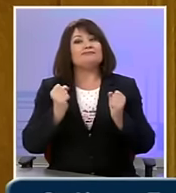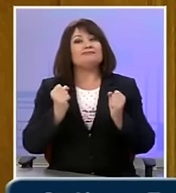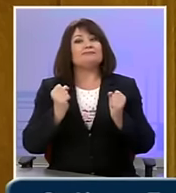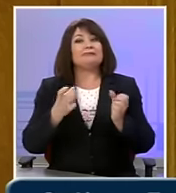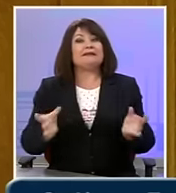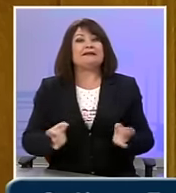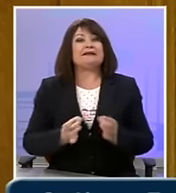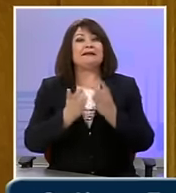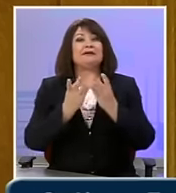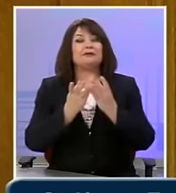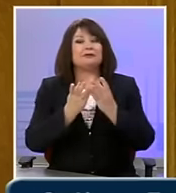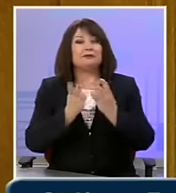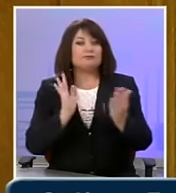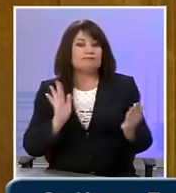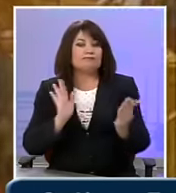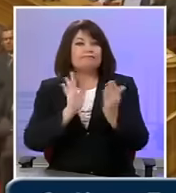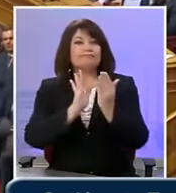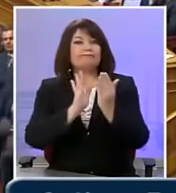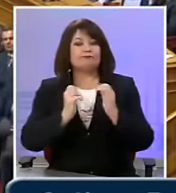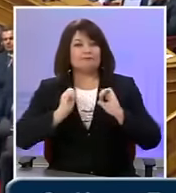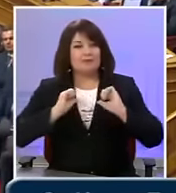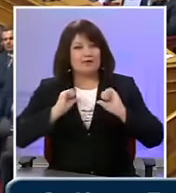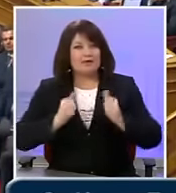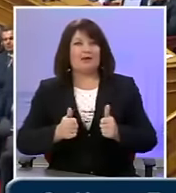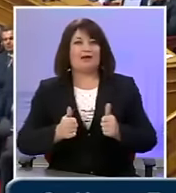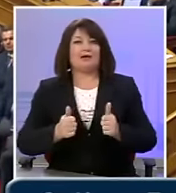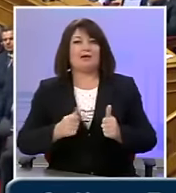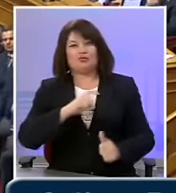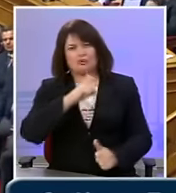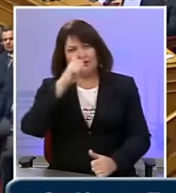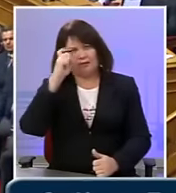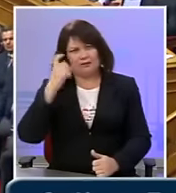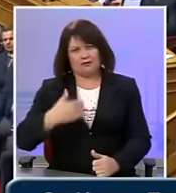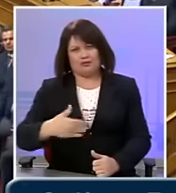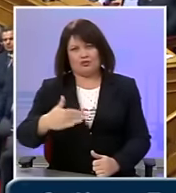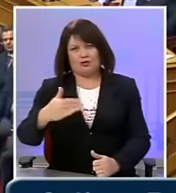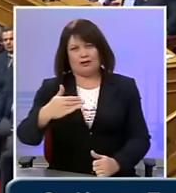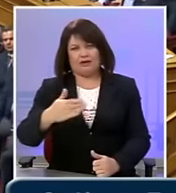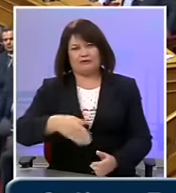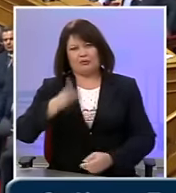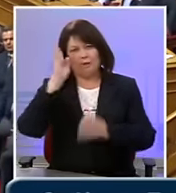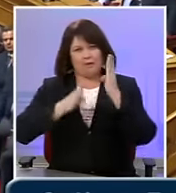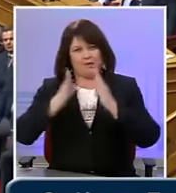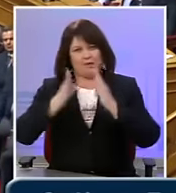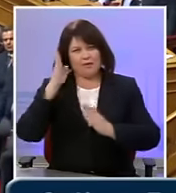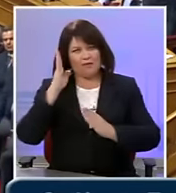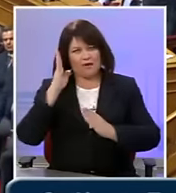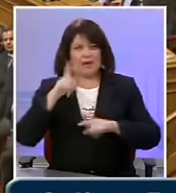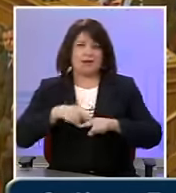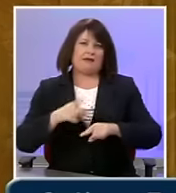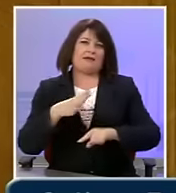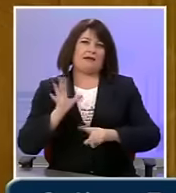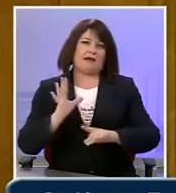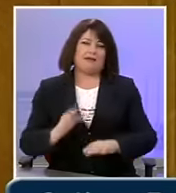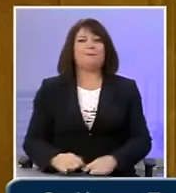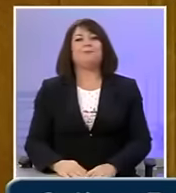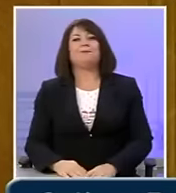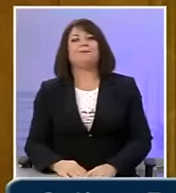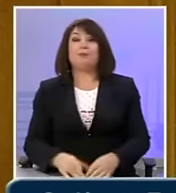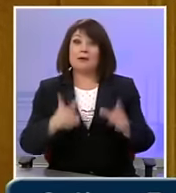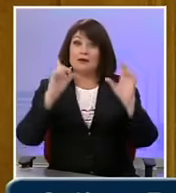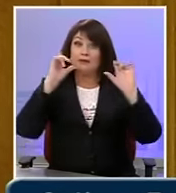της, να αντιμετωπίσει με θάρρος τις δυσκολίες που την έχουν πλήξει. Η δημοκρατία